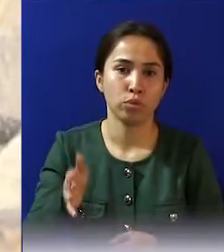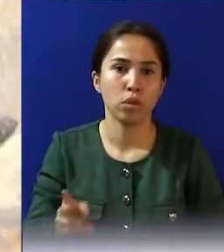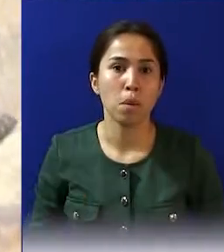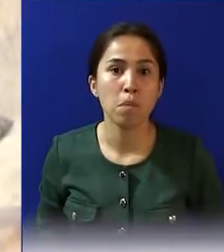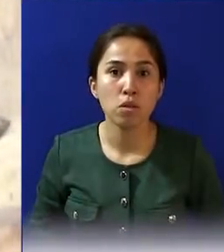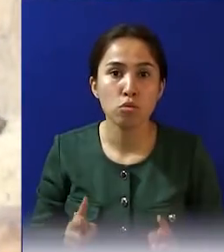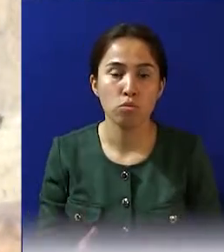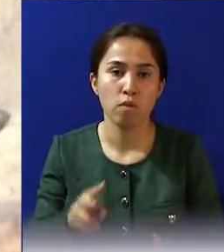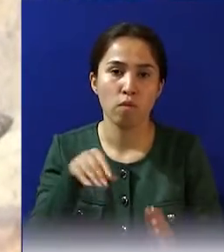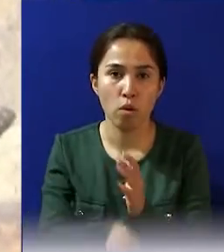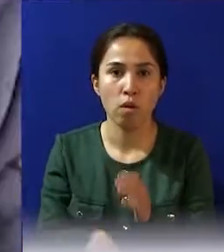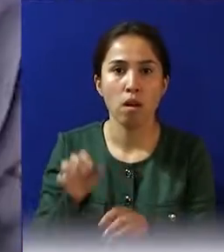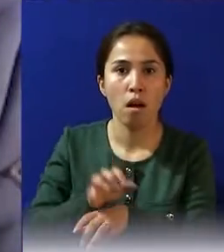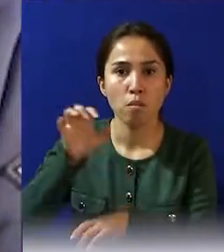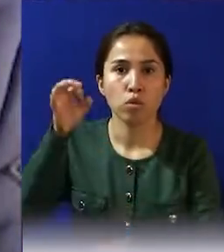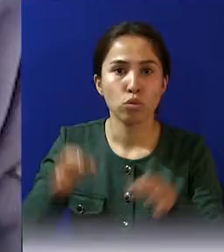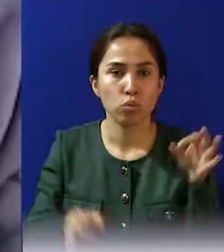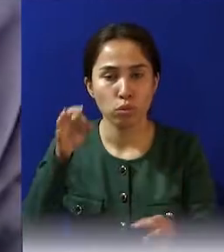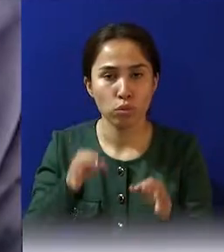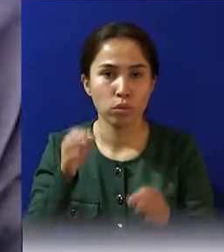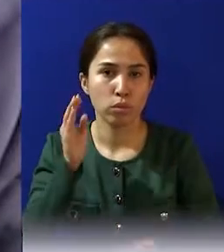преступное, и дело направляется в суд.